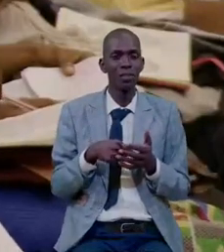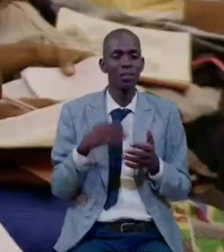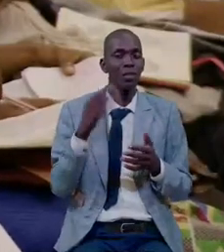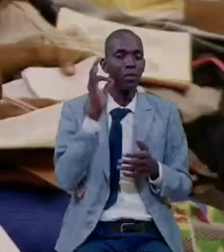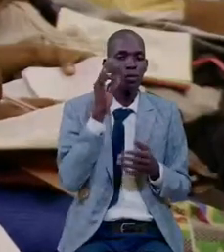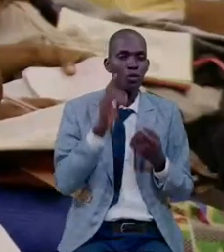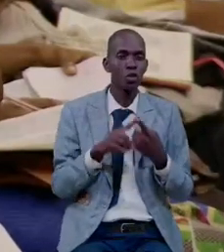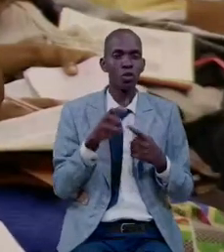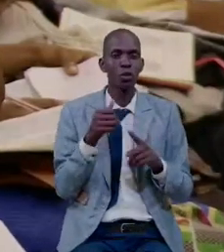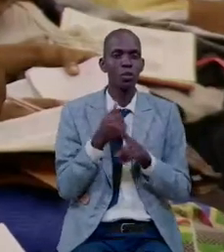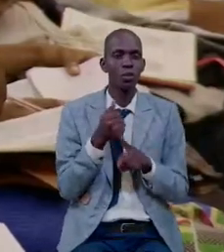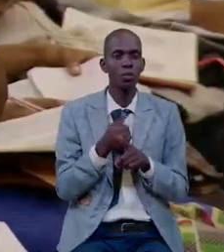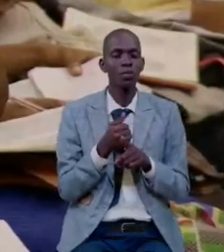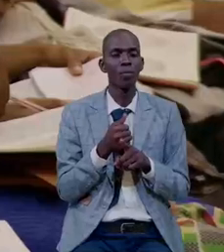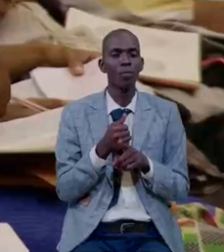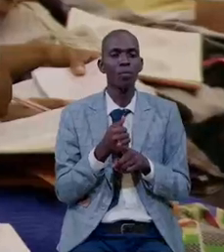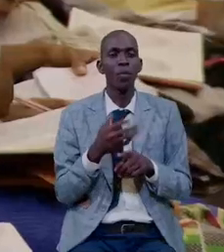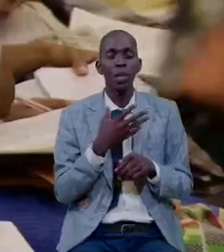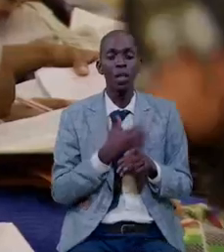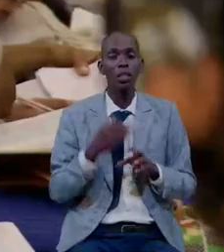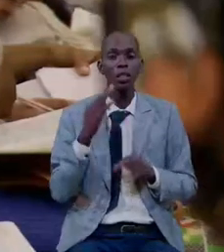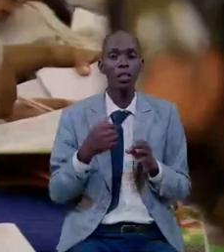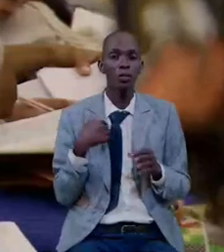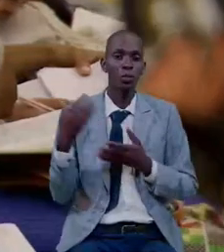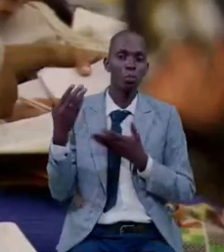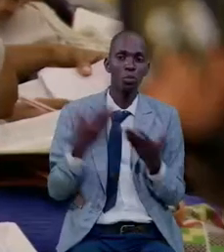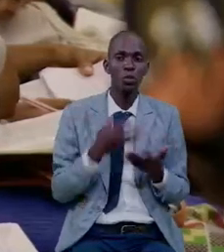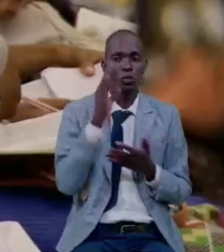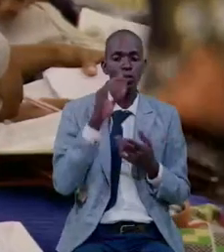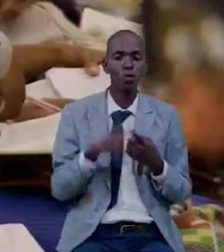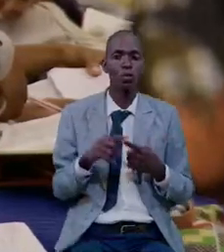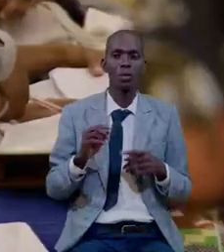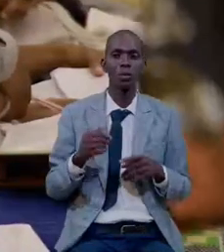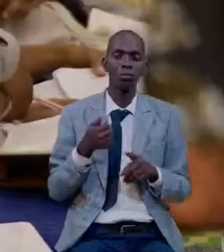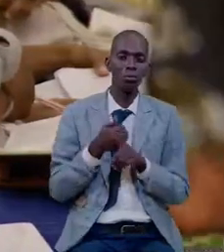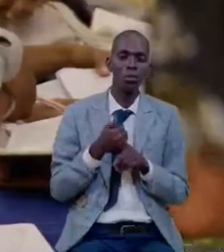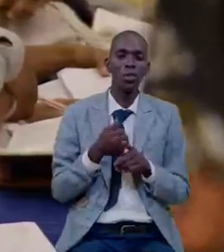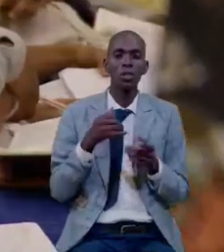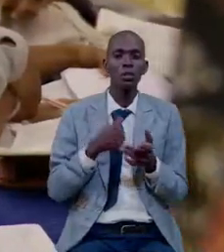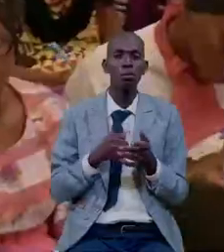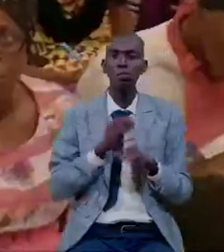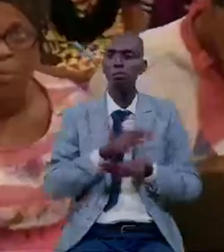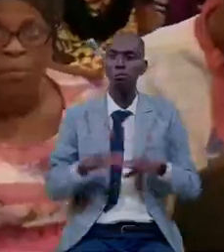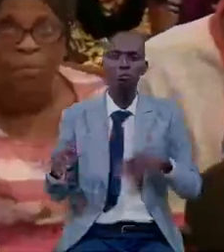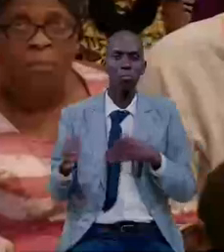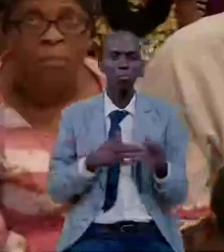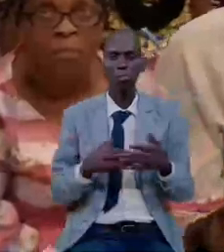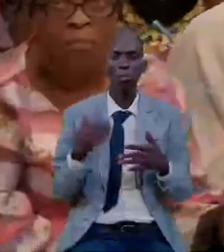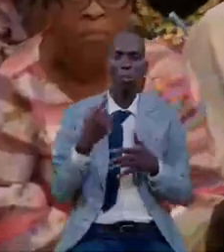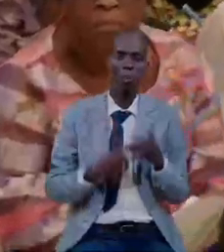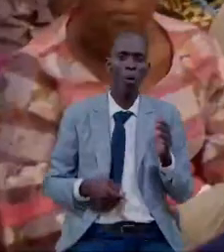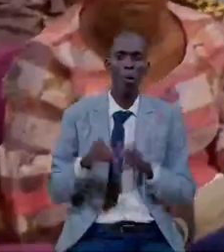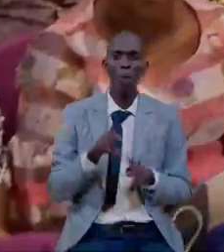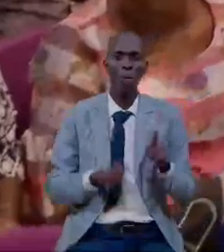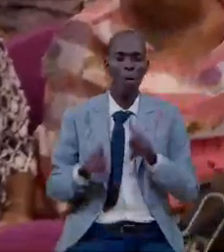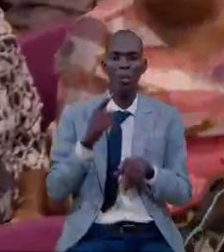nous portons le fruit pour Dieu, peu importe ce que les gens croient, peu importe ce qu'ils disent,